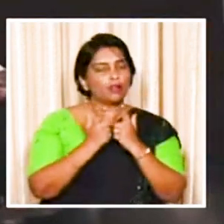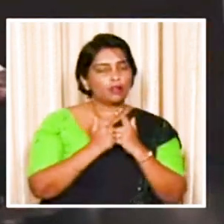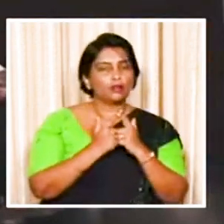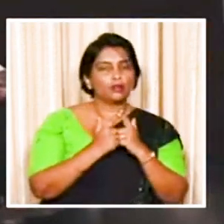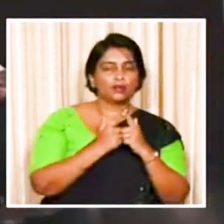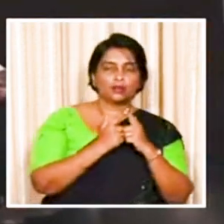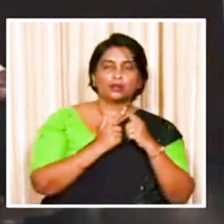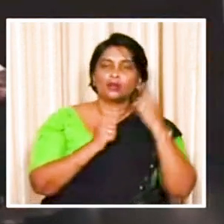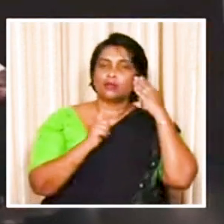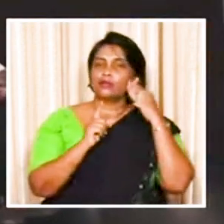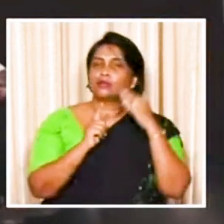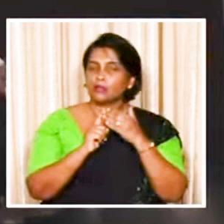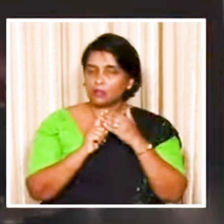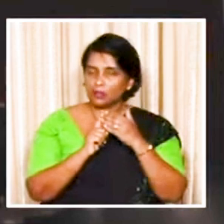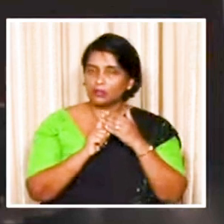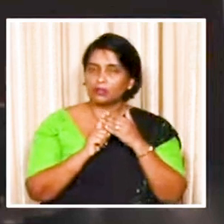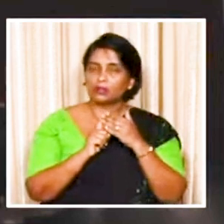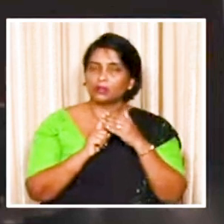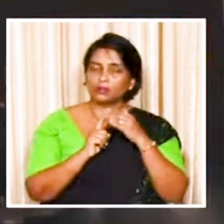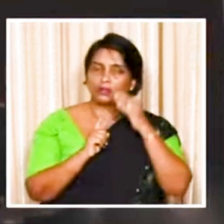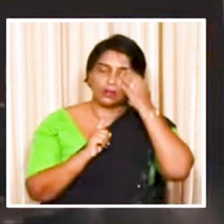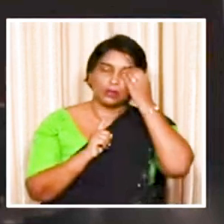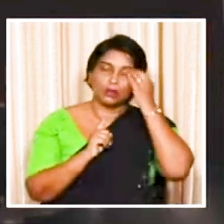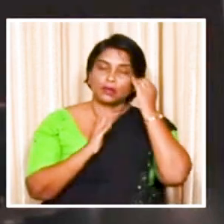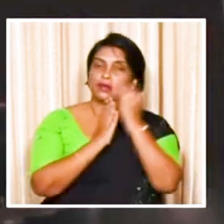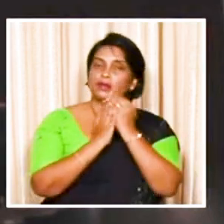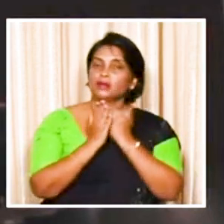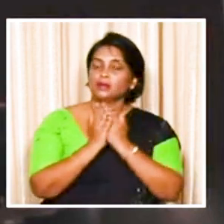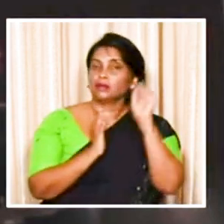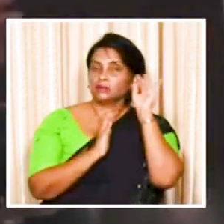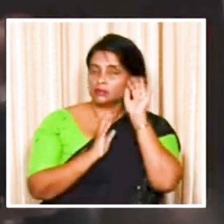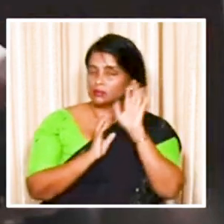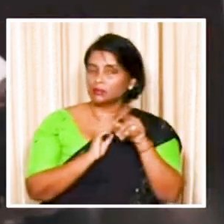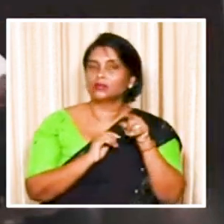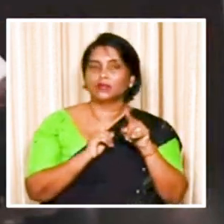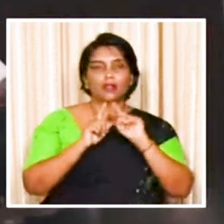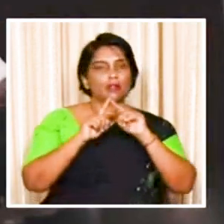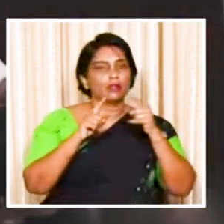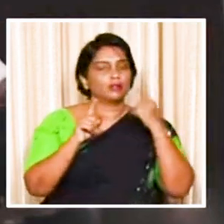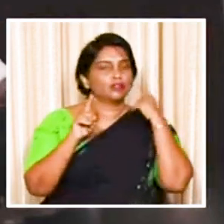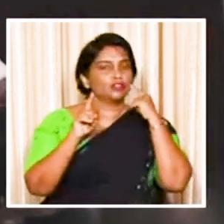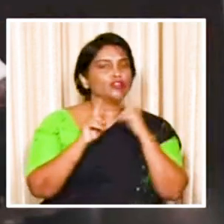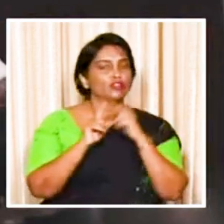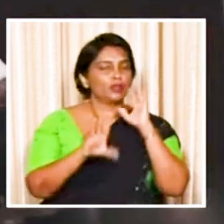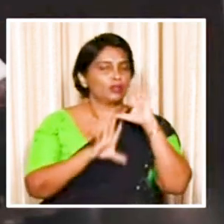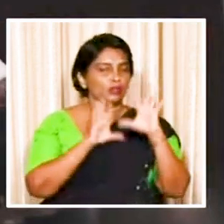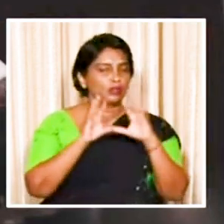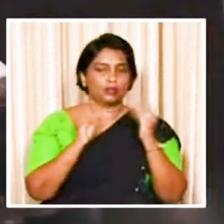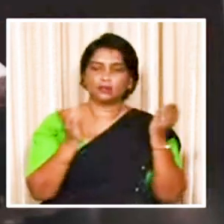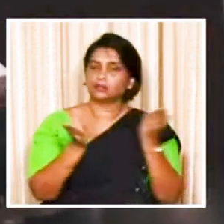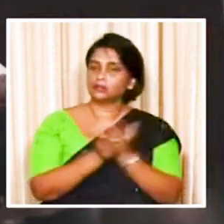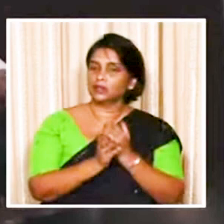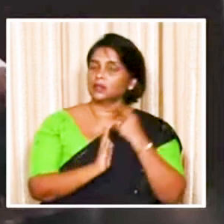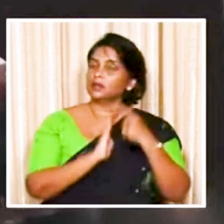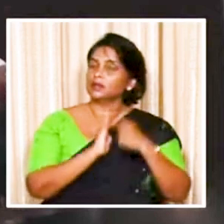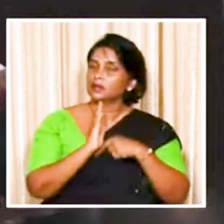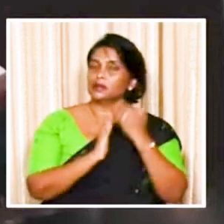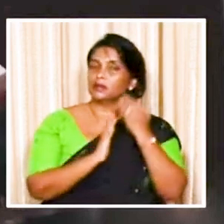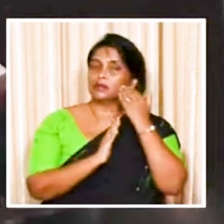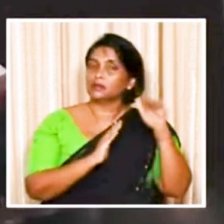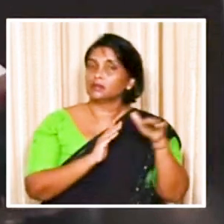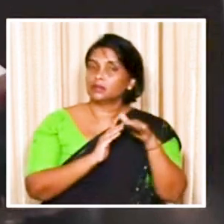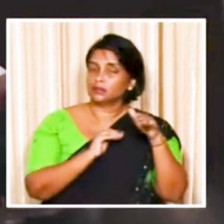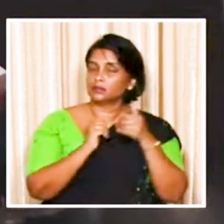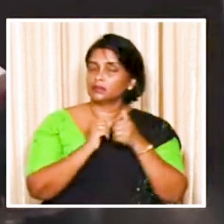ஒரு நாட்டினுடைய சிவில் நிர்வாகத்துக்கு முரணாக அல்லது நாட்டினுடைய நடைமுறைகளுக்கு முரணாக நடைபெறுவதை நேற்றும் இந்த